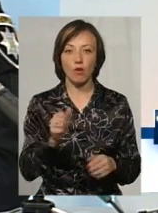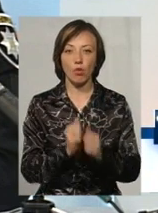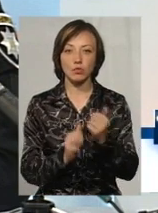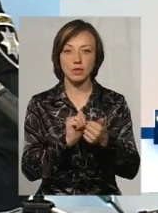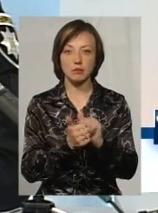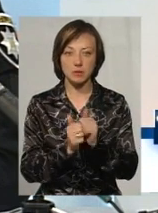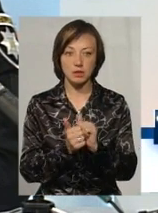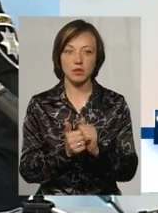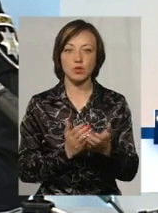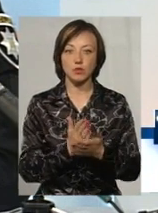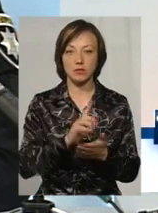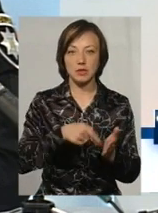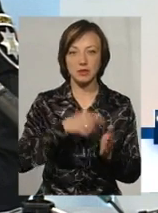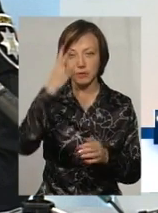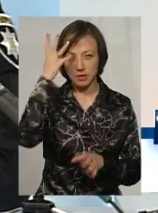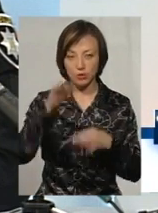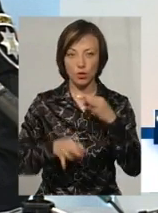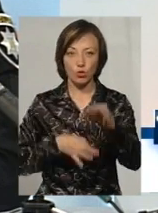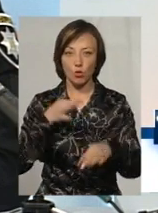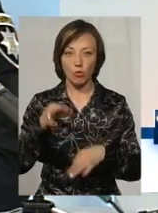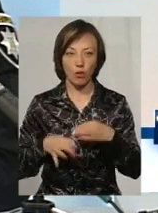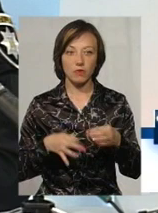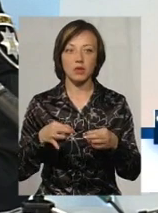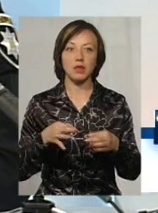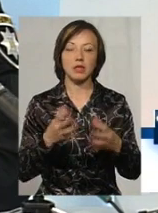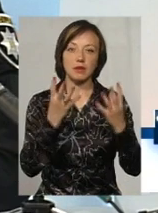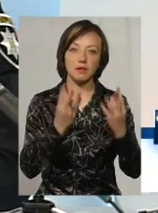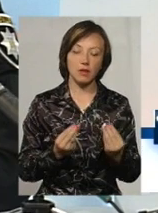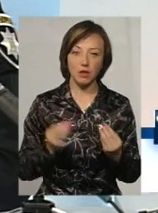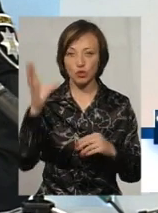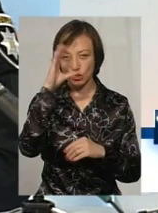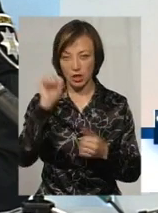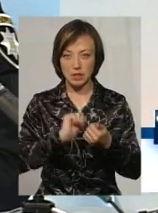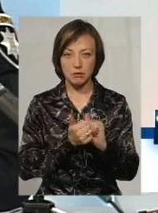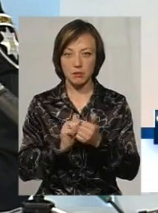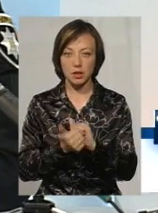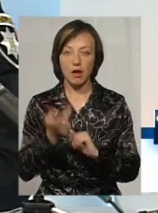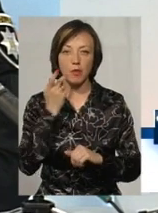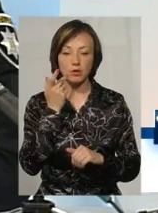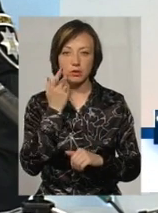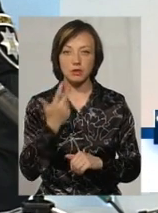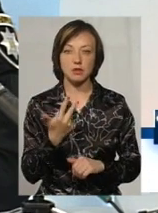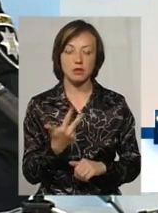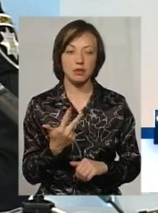несемо службу так, як і у місті Хмельницькому, цілодобово. Днівна зміна, нічна зміна. Постійно 3